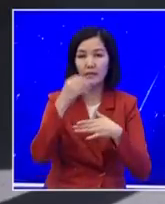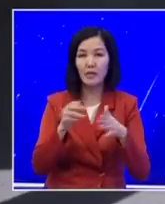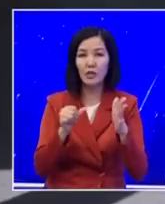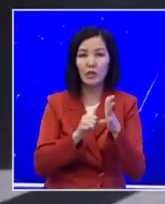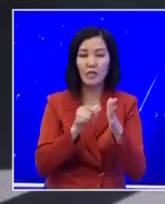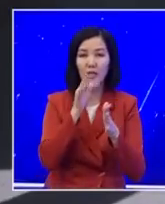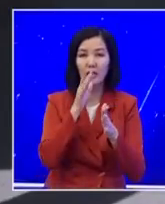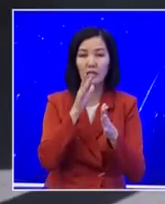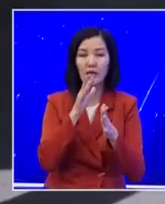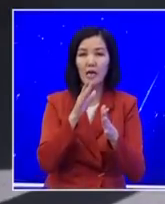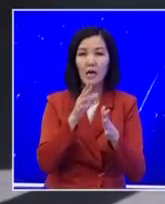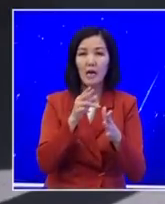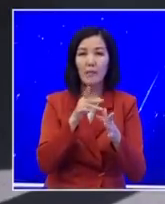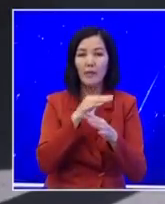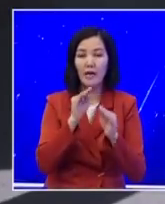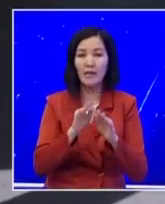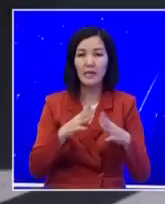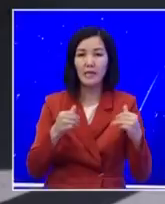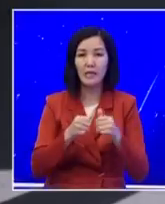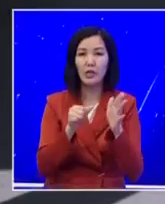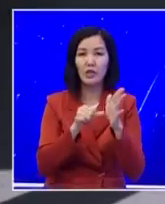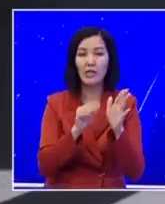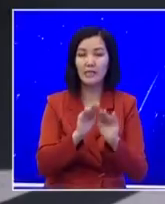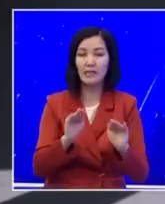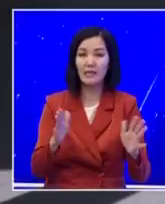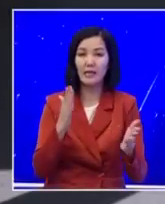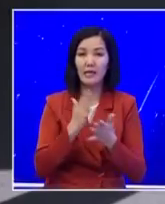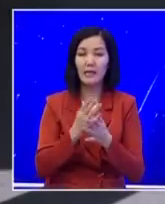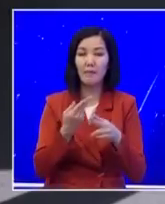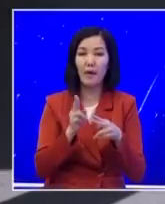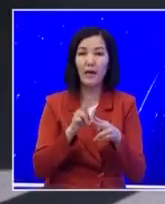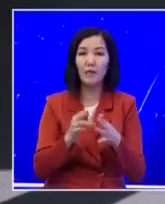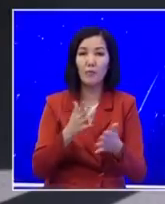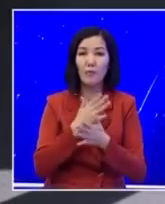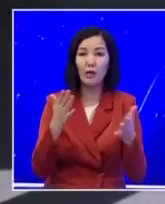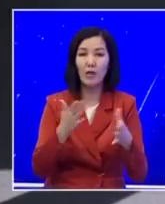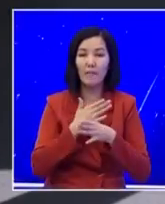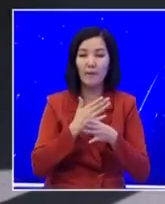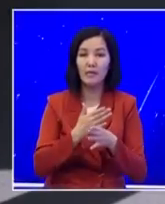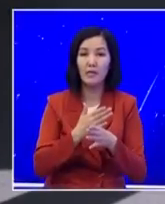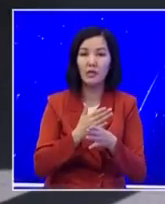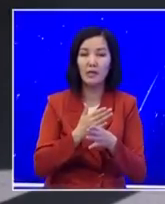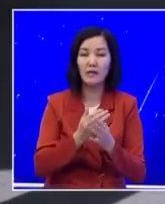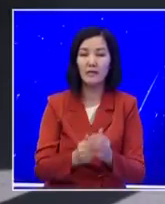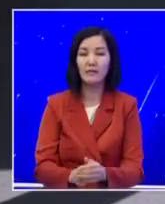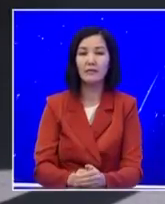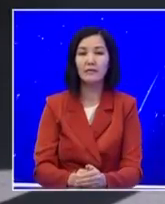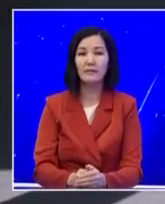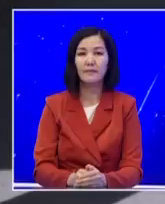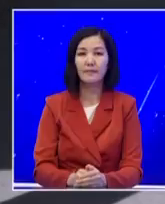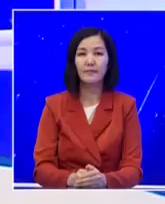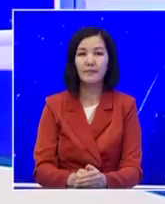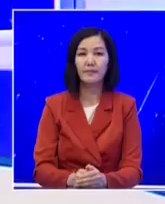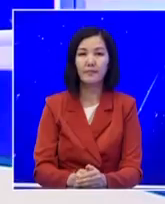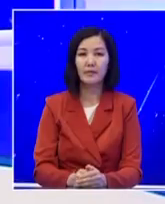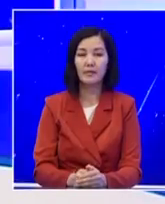6 лет буфетчицей. Я многодетная мать, воспитываю 6 детей. Поэтому для меня это большая поддержка со стороны медучреждения.